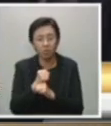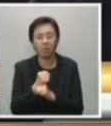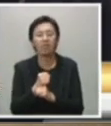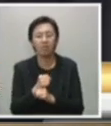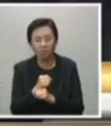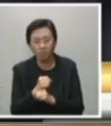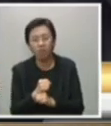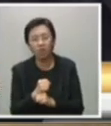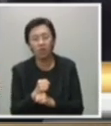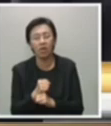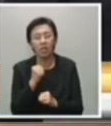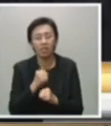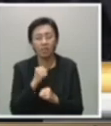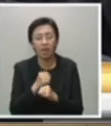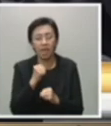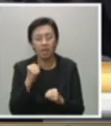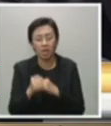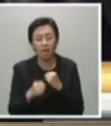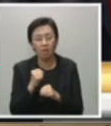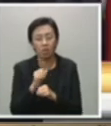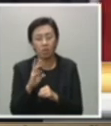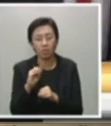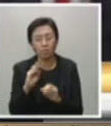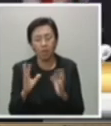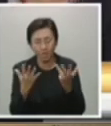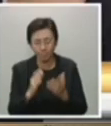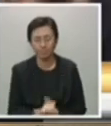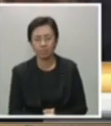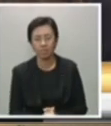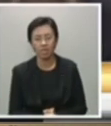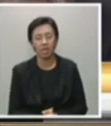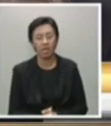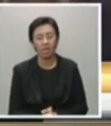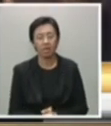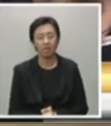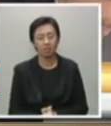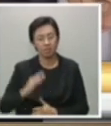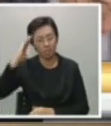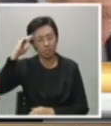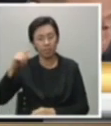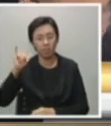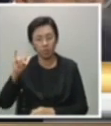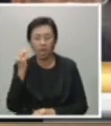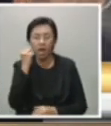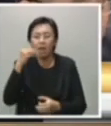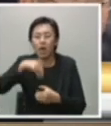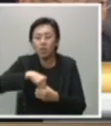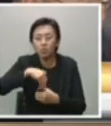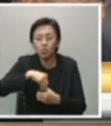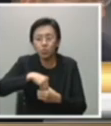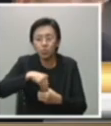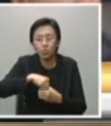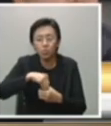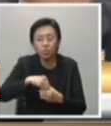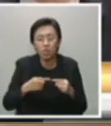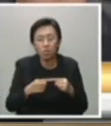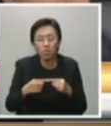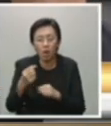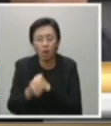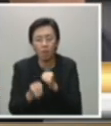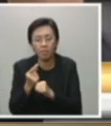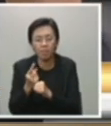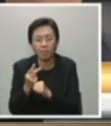การรวมถึงพลเอกประยุทธ์จันทร์โอชาเข้าพักอาศัยในบ้านพักของทางราชการต่อมาเป็นเวลาหล